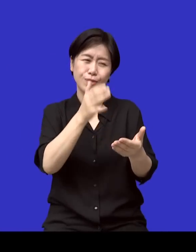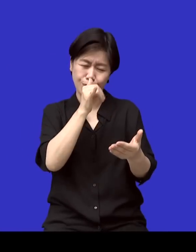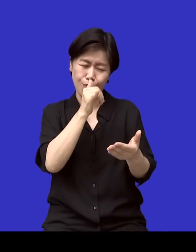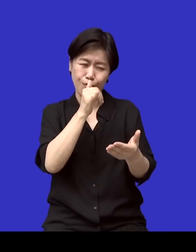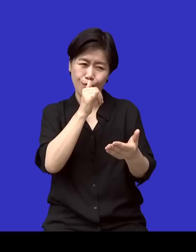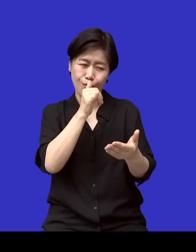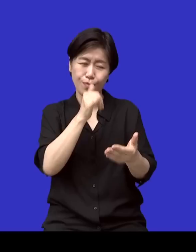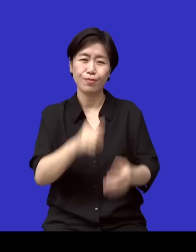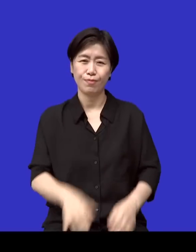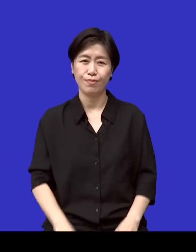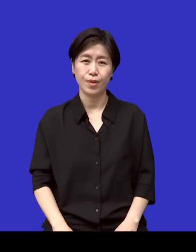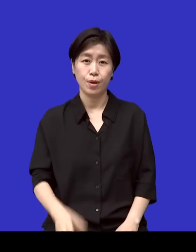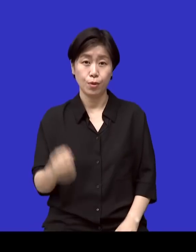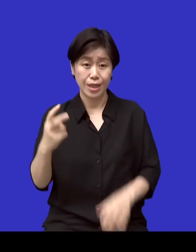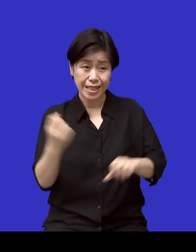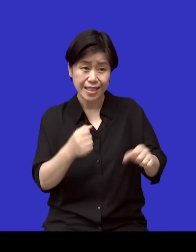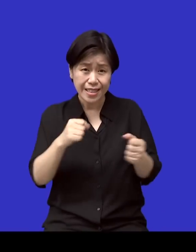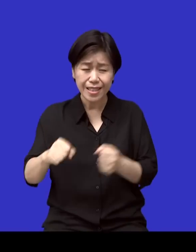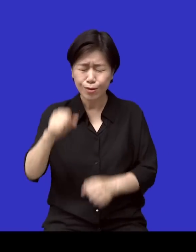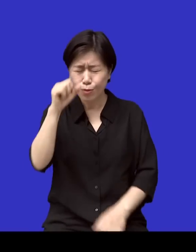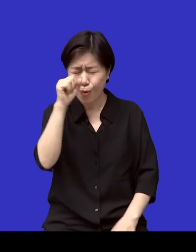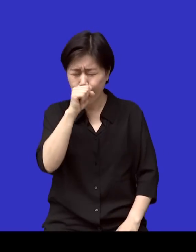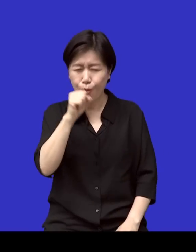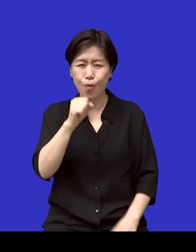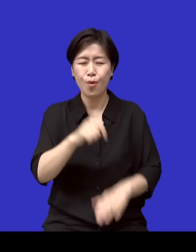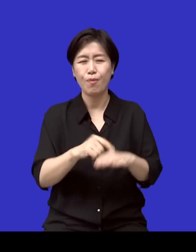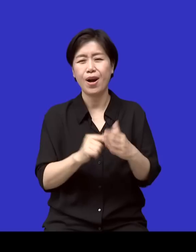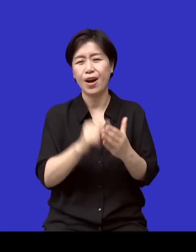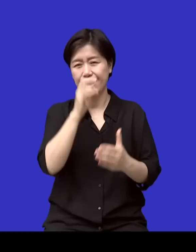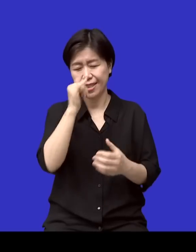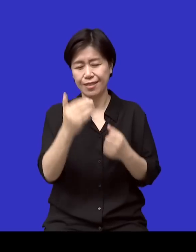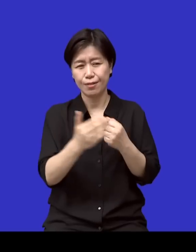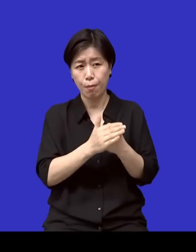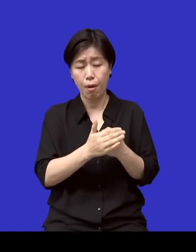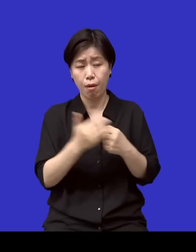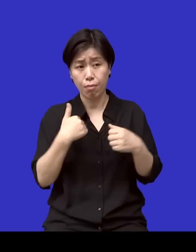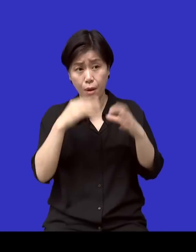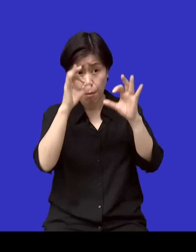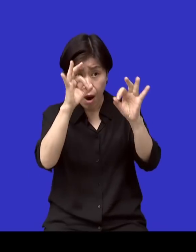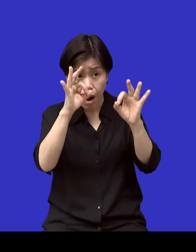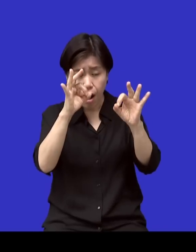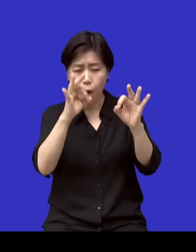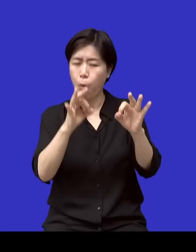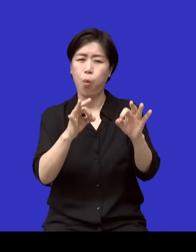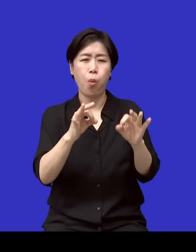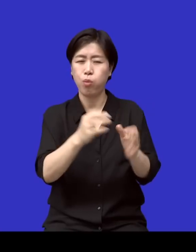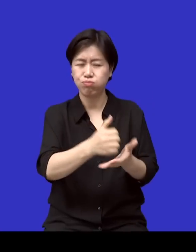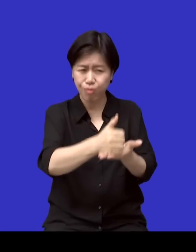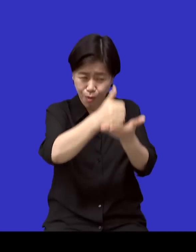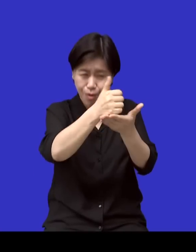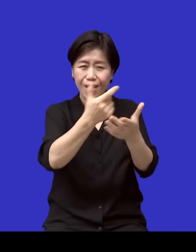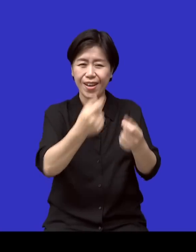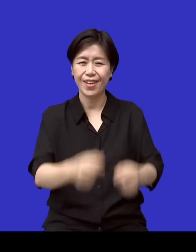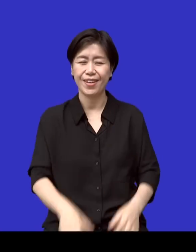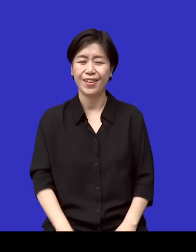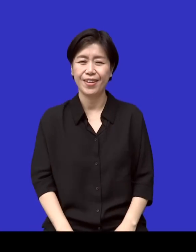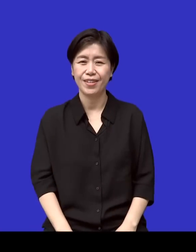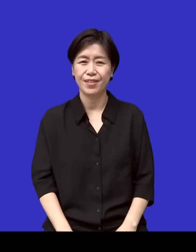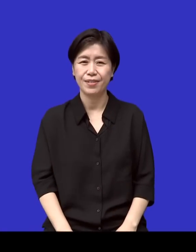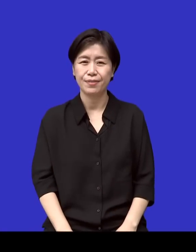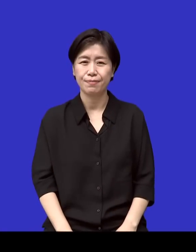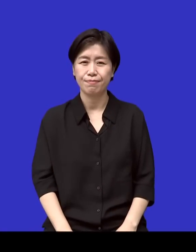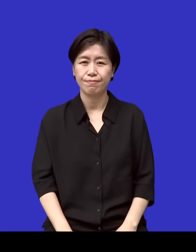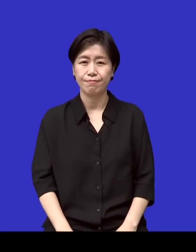것 같아서 좀 존경스러운 부분이 굉장히 많습니다. 저도. 네. 네. 정범 위원장. 저는